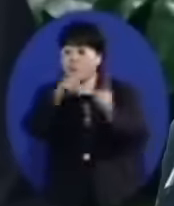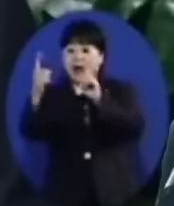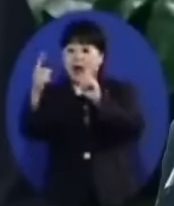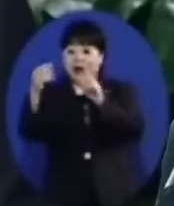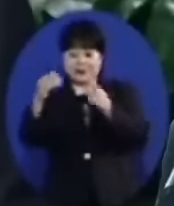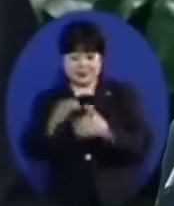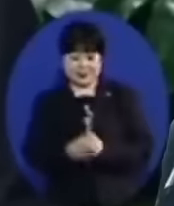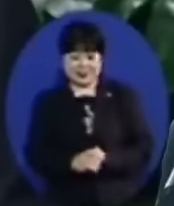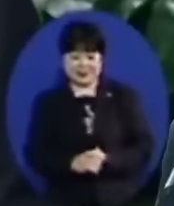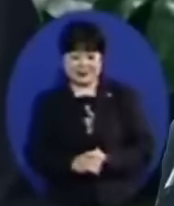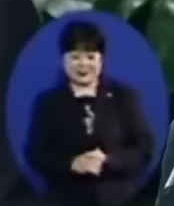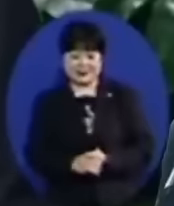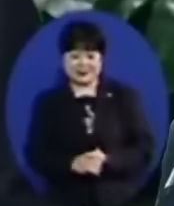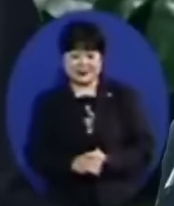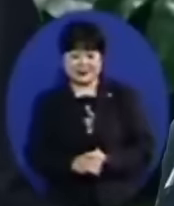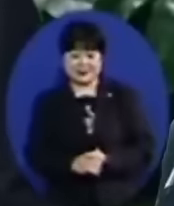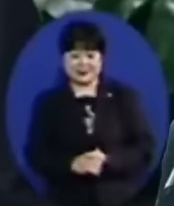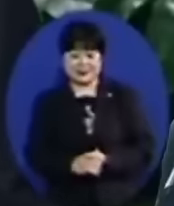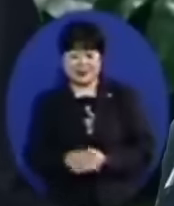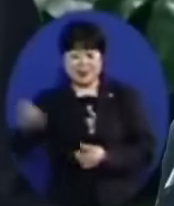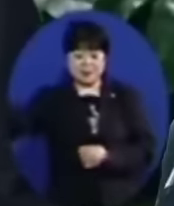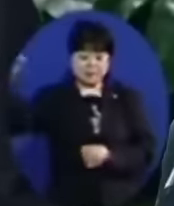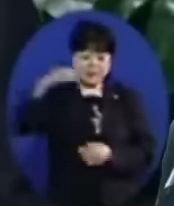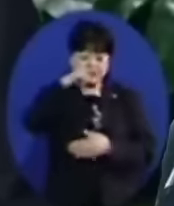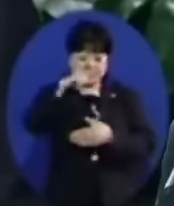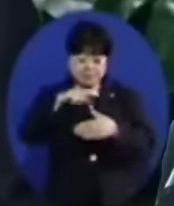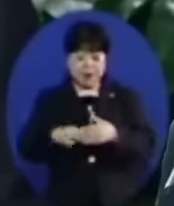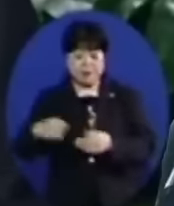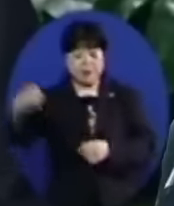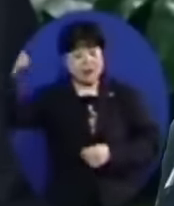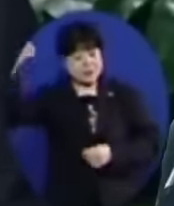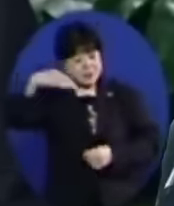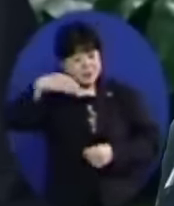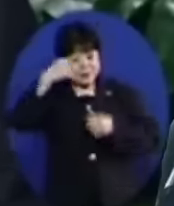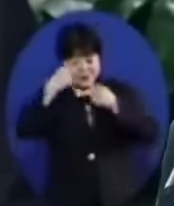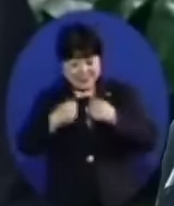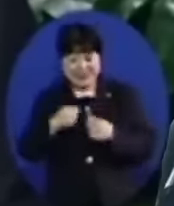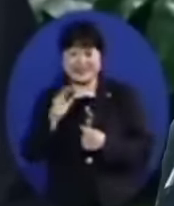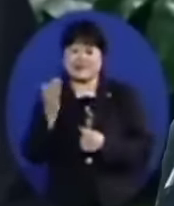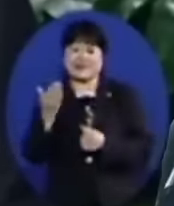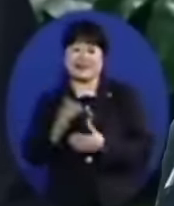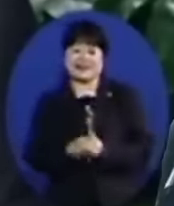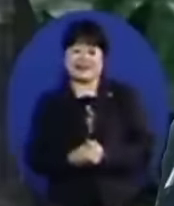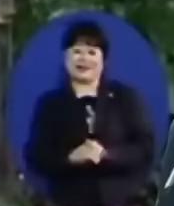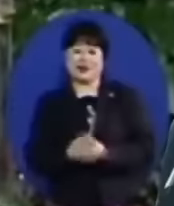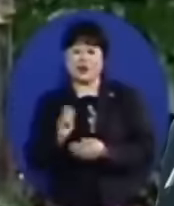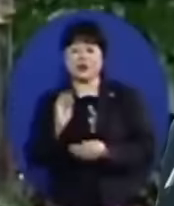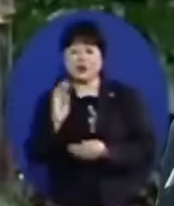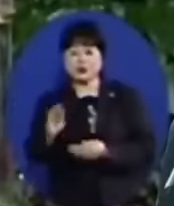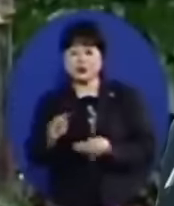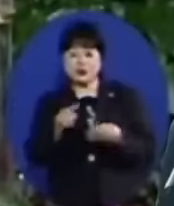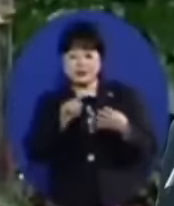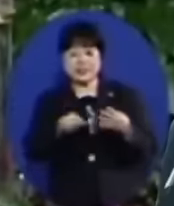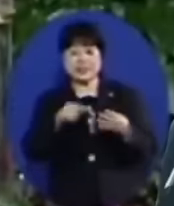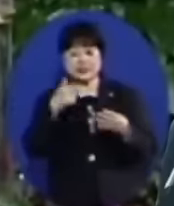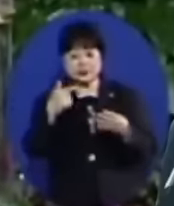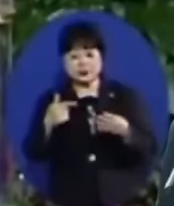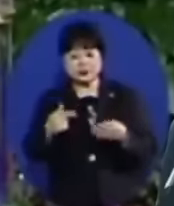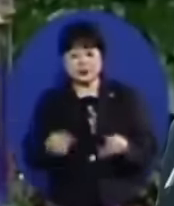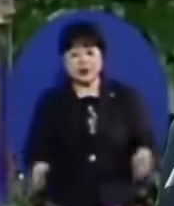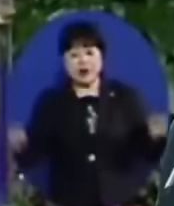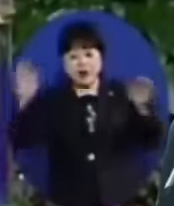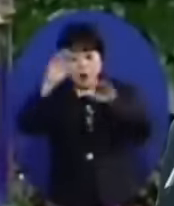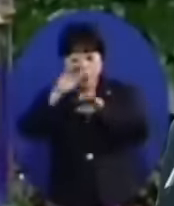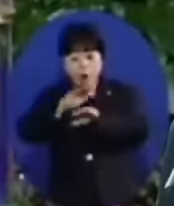것입니다. 그 빛을 마음속에 늘 비추며 살아야 되는 것입니다. 고린도 후서 4장 6절에 어두운데